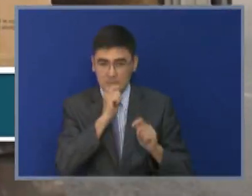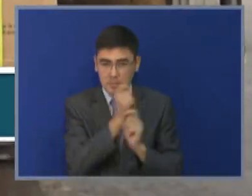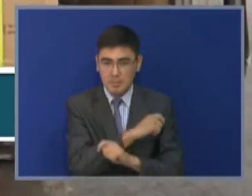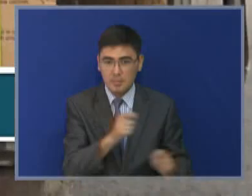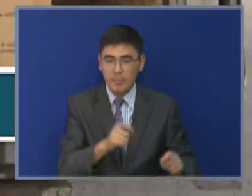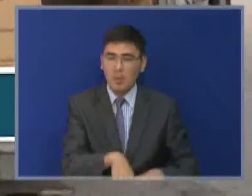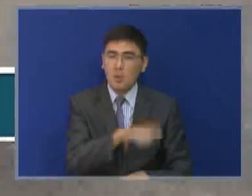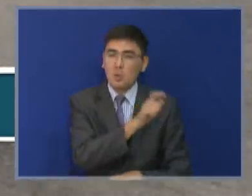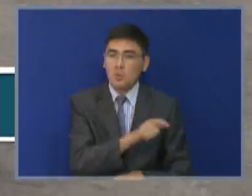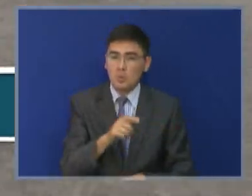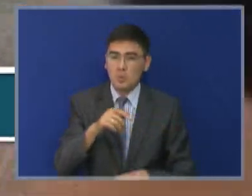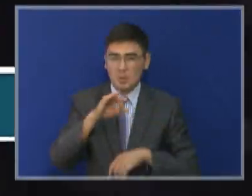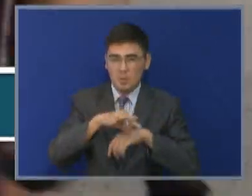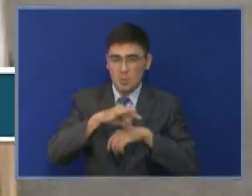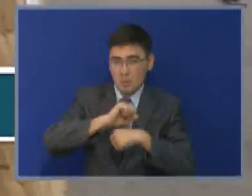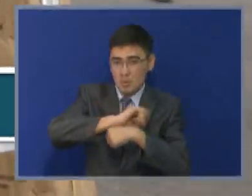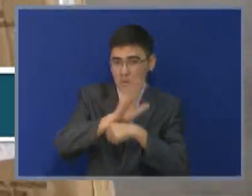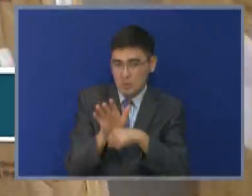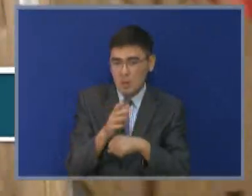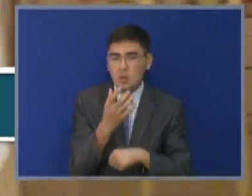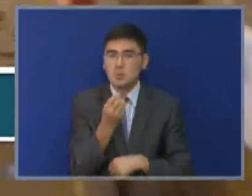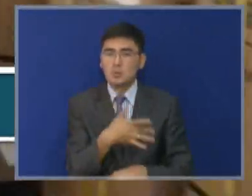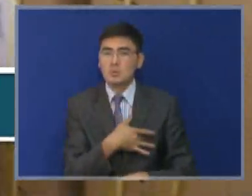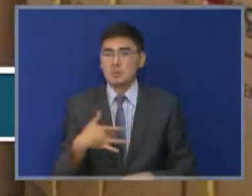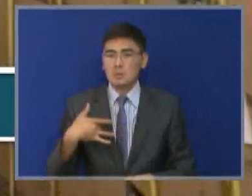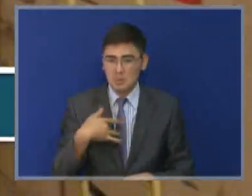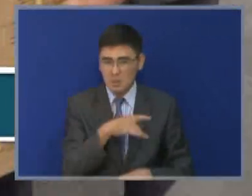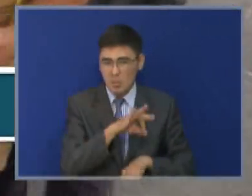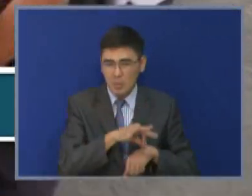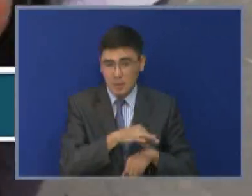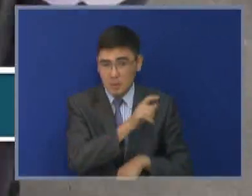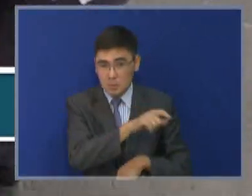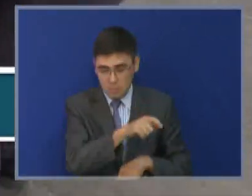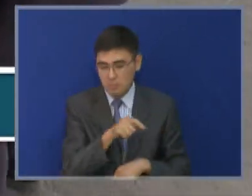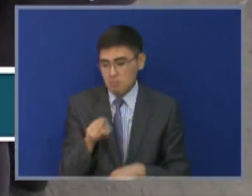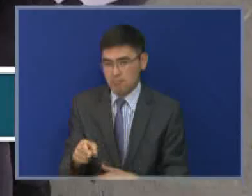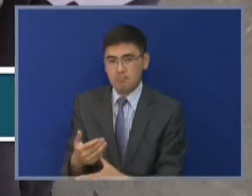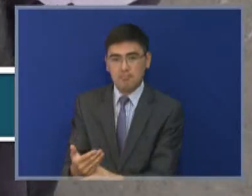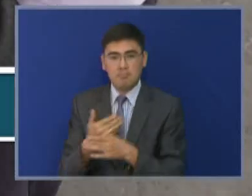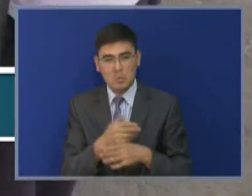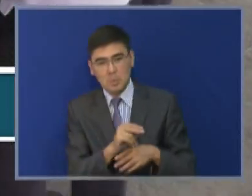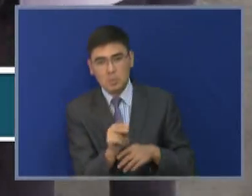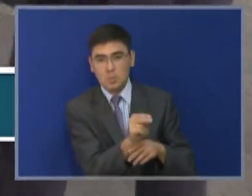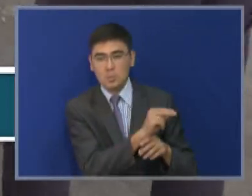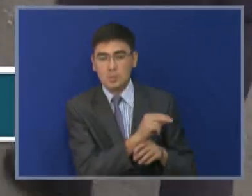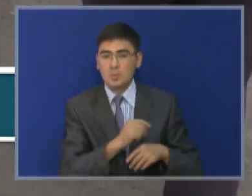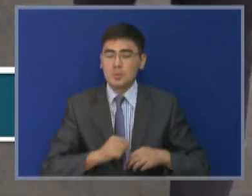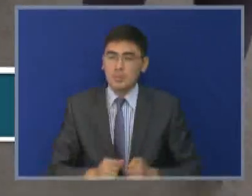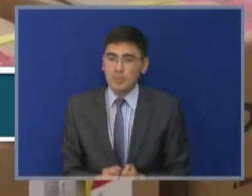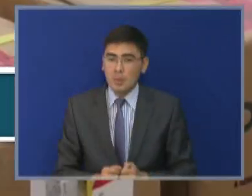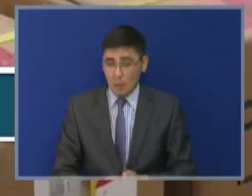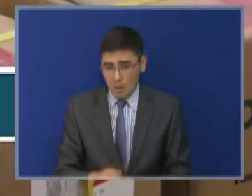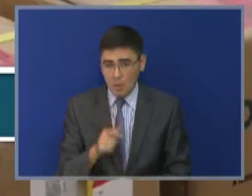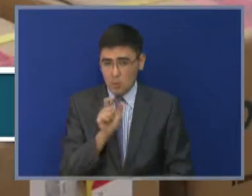пневмония ауруына шалдыққан ауыр халдегі науқастарды емдеу үшін пайдаланылады. Бүгінде COVID-19 инфекциясымен күресіп